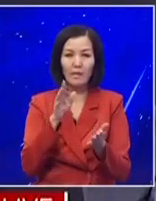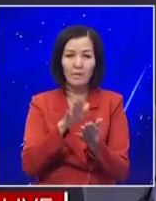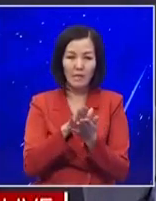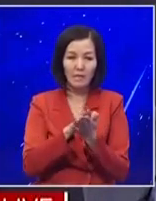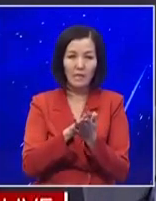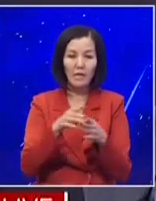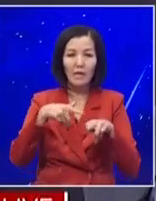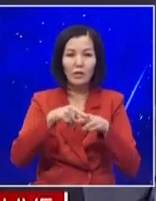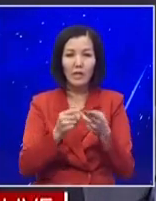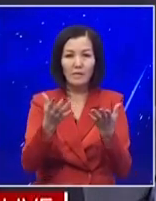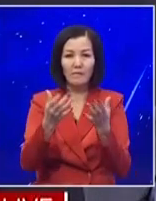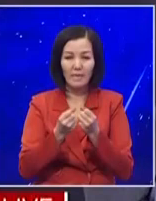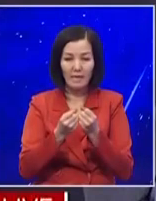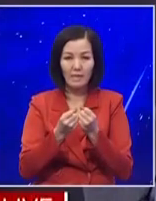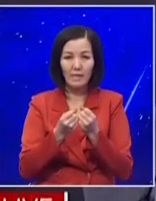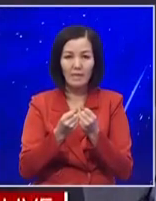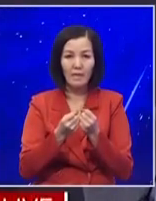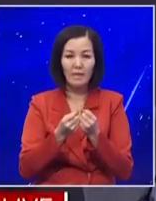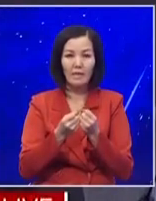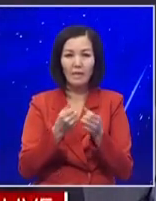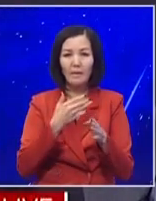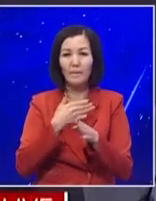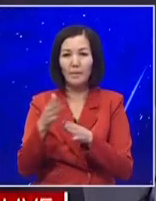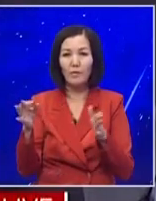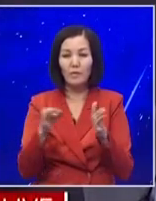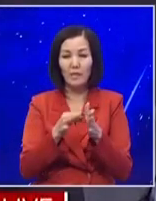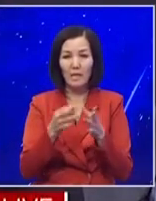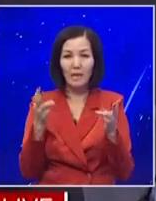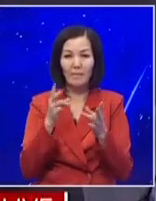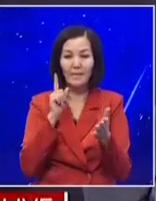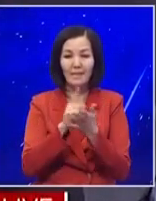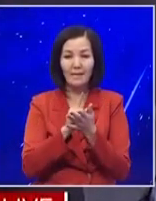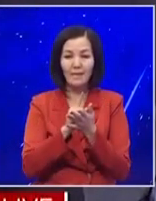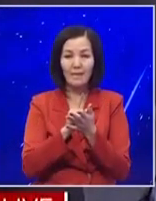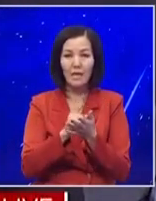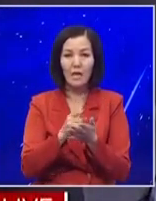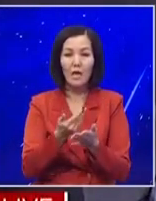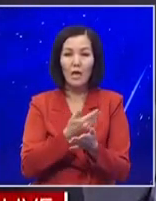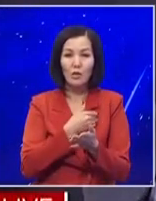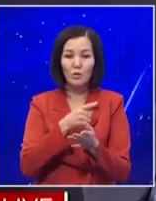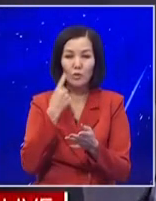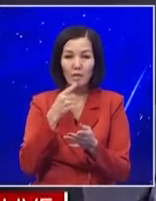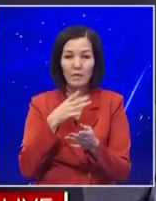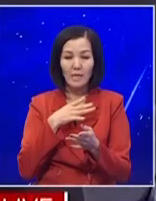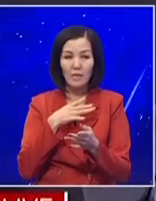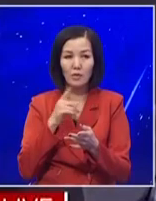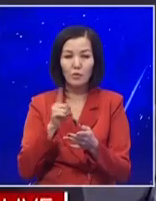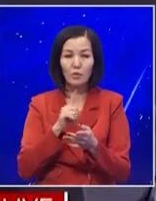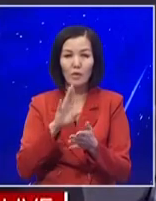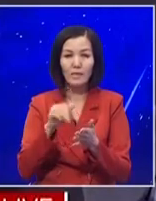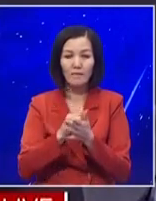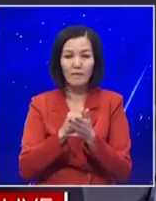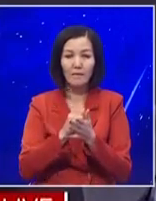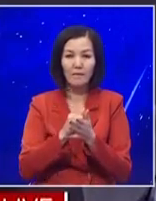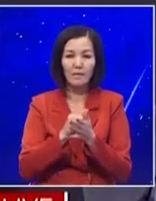изъятием части пенсионных накоплений на обозначенные мной цели. Ну, в пользу случая хотел бы отметить, что основное